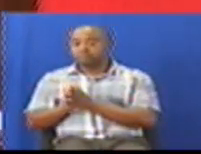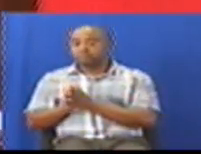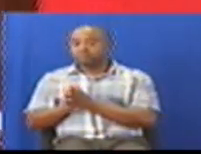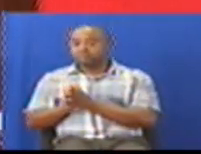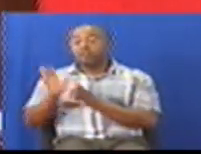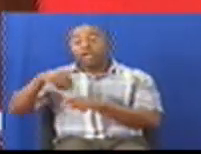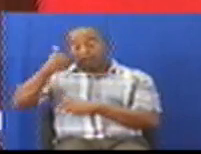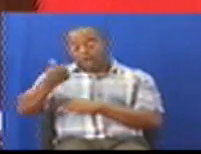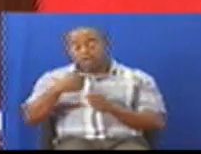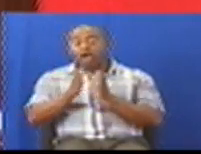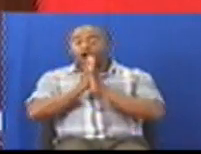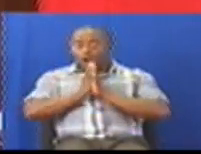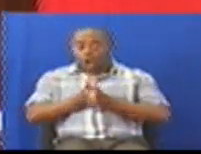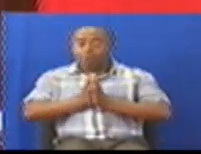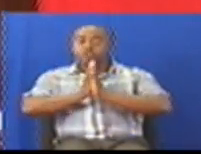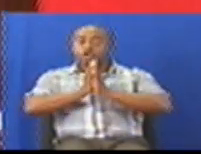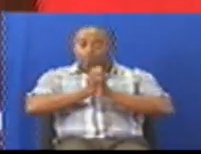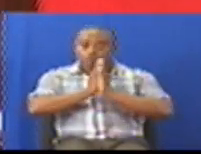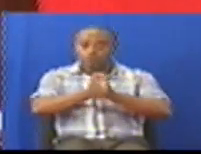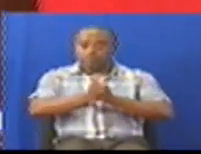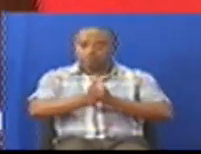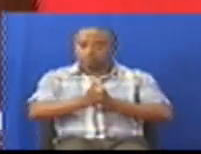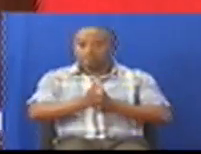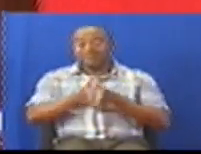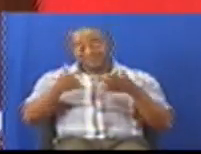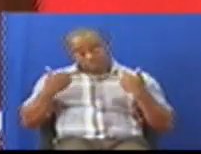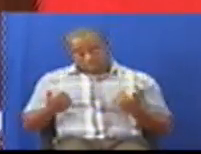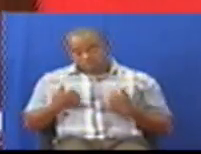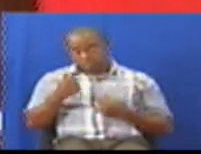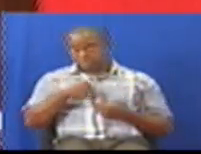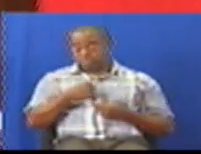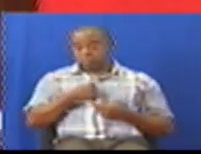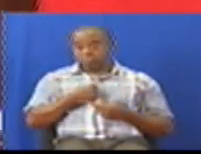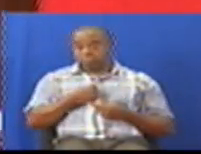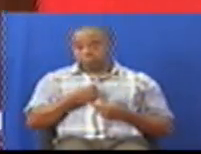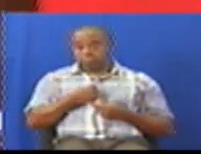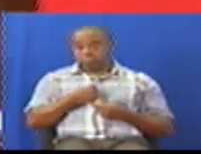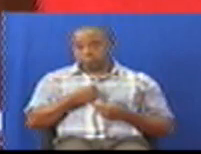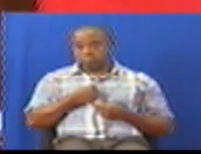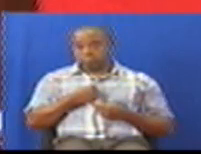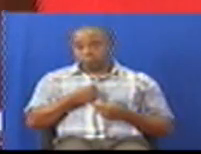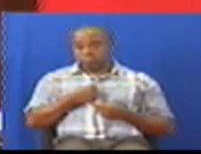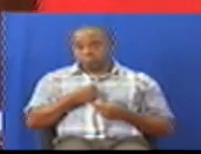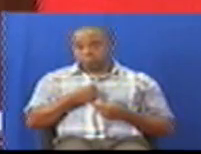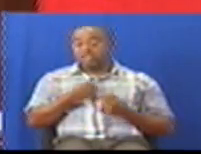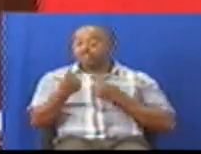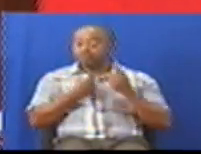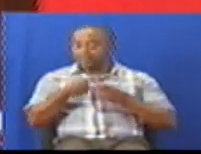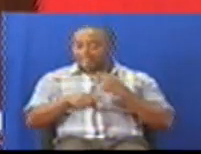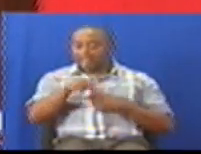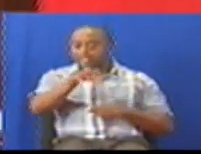baada ya maombi haya, nirudi sasa kwenye jimbo langu la Makambako.